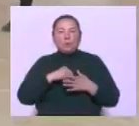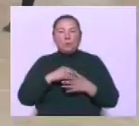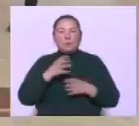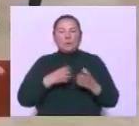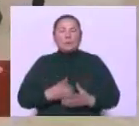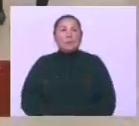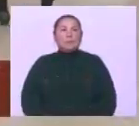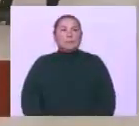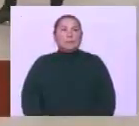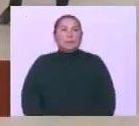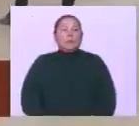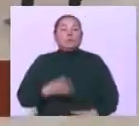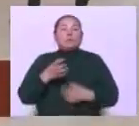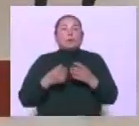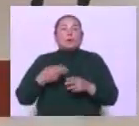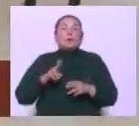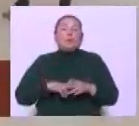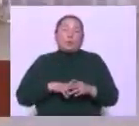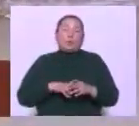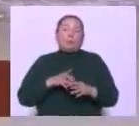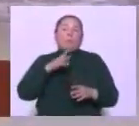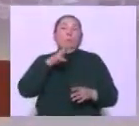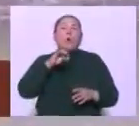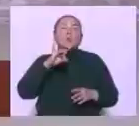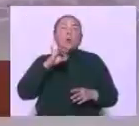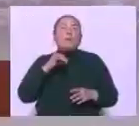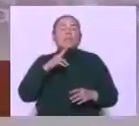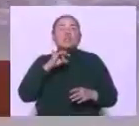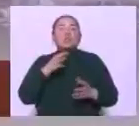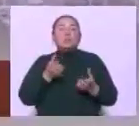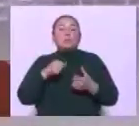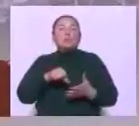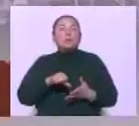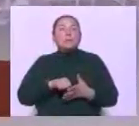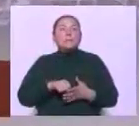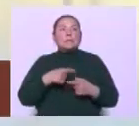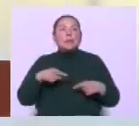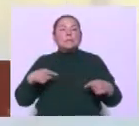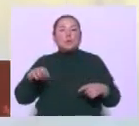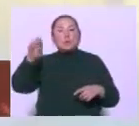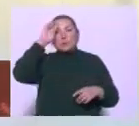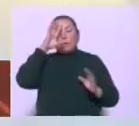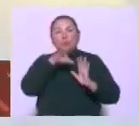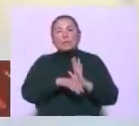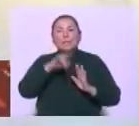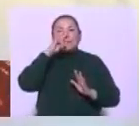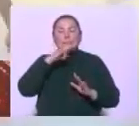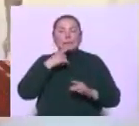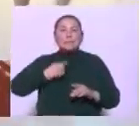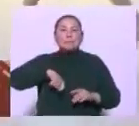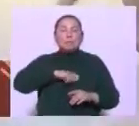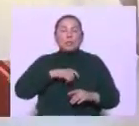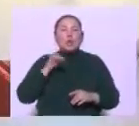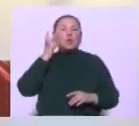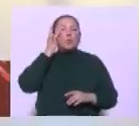В международных соревнованиях, которые прошли в столице Молдовы, Кишиневе, приняли участие спортсмены из различных стран, включая Казахстан, Испанию,